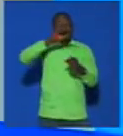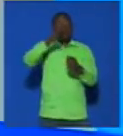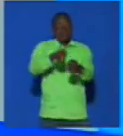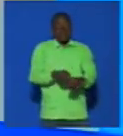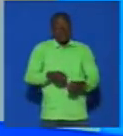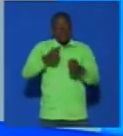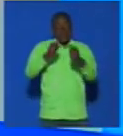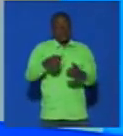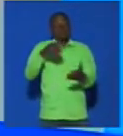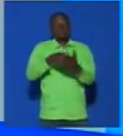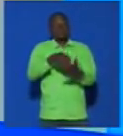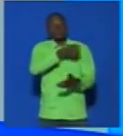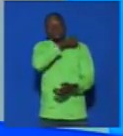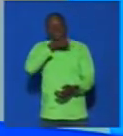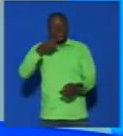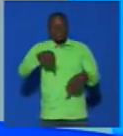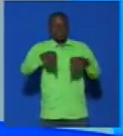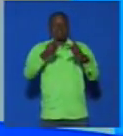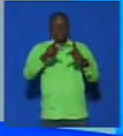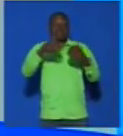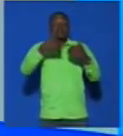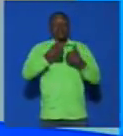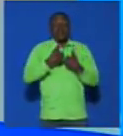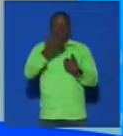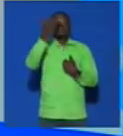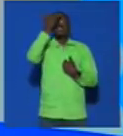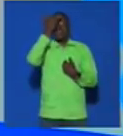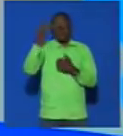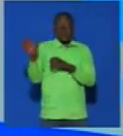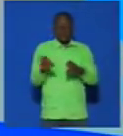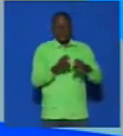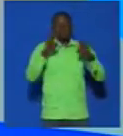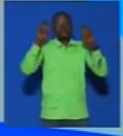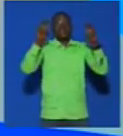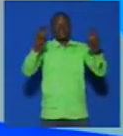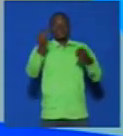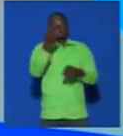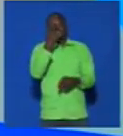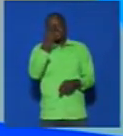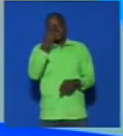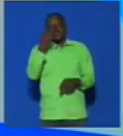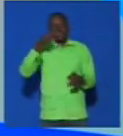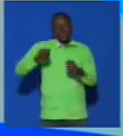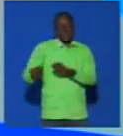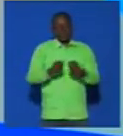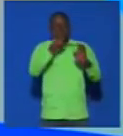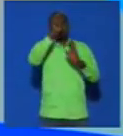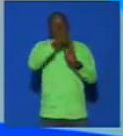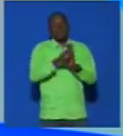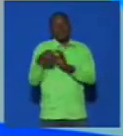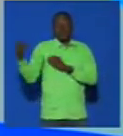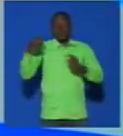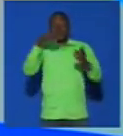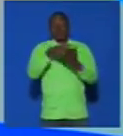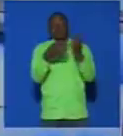saison un séjour qui leur a permis aussi de s'imprégner du savoir-faire du champion de la nutrition et son engagement à lutter contre la pauvreté